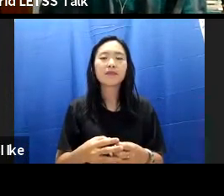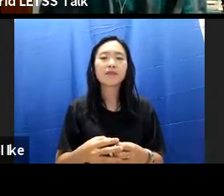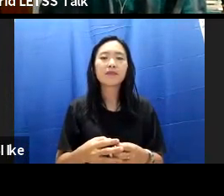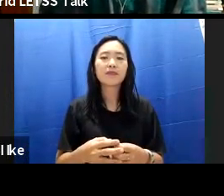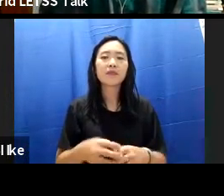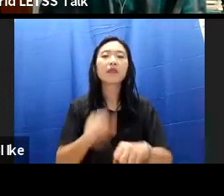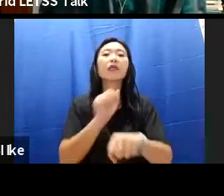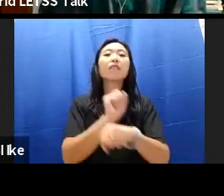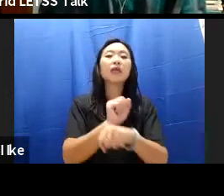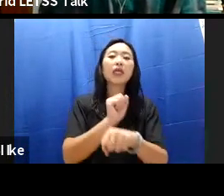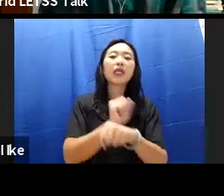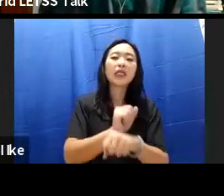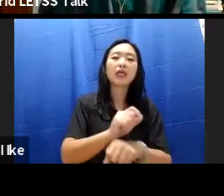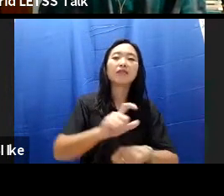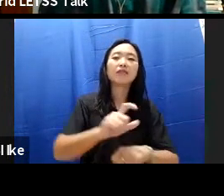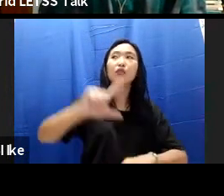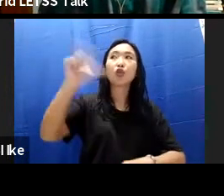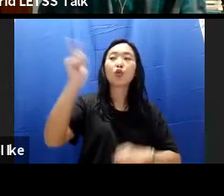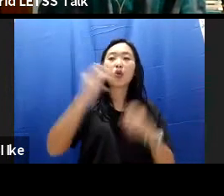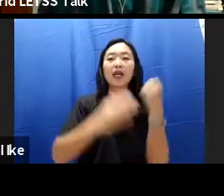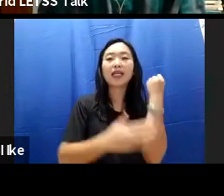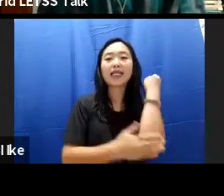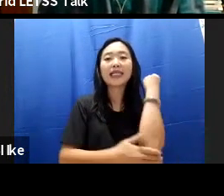di luar negeri gitu sih.